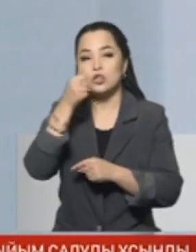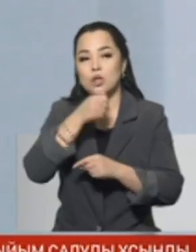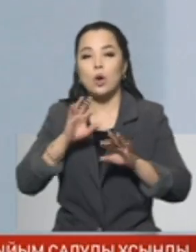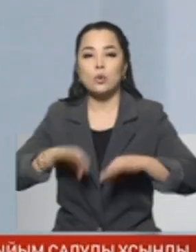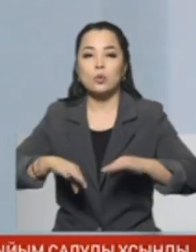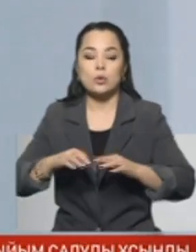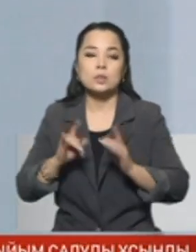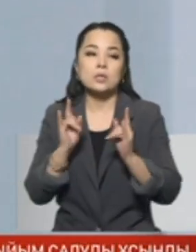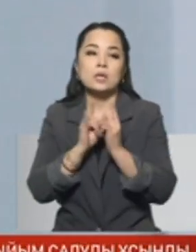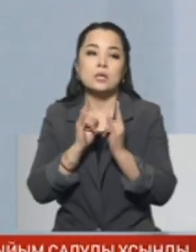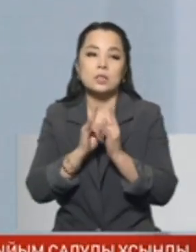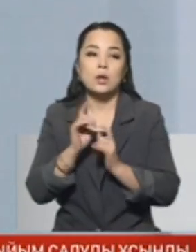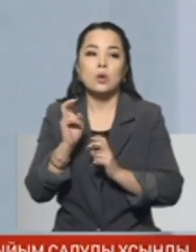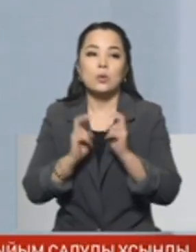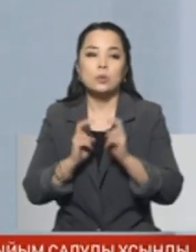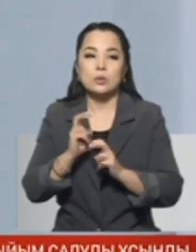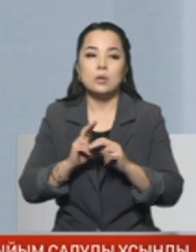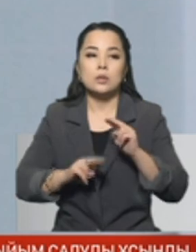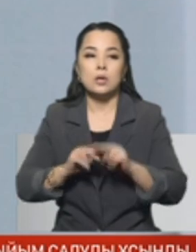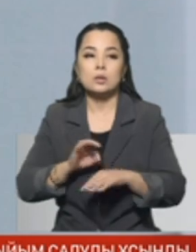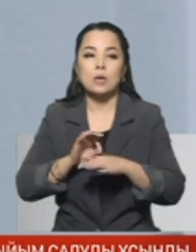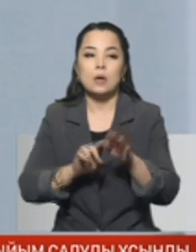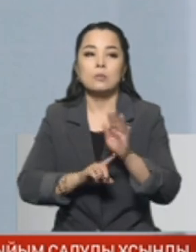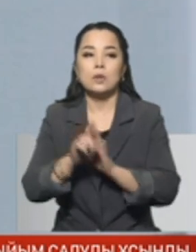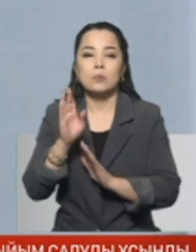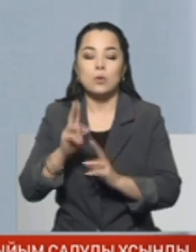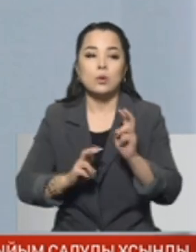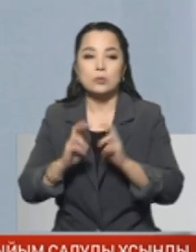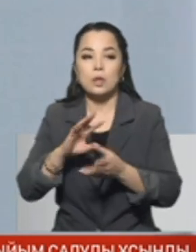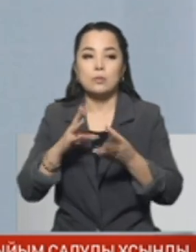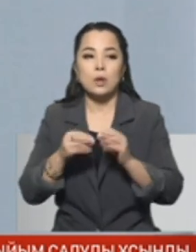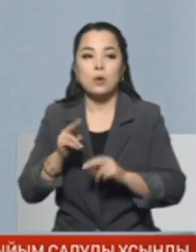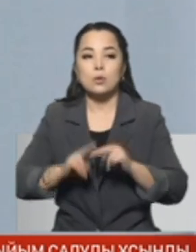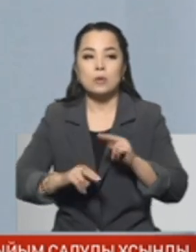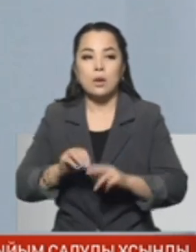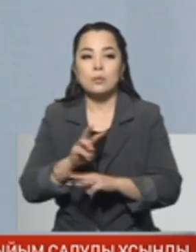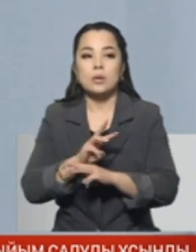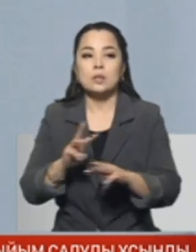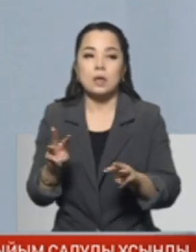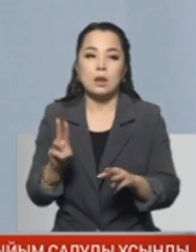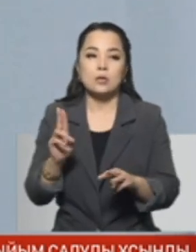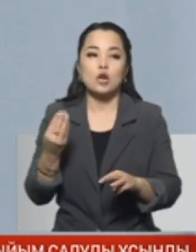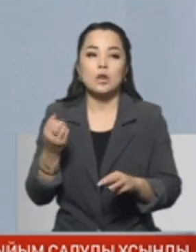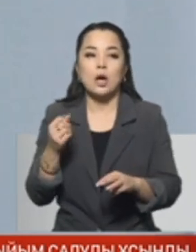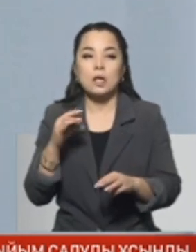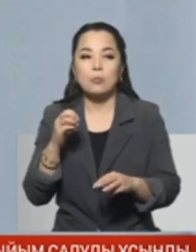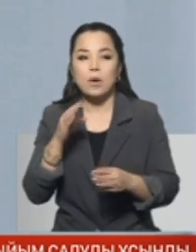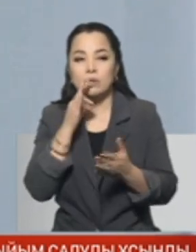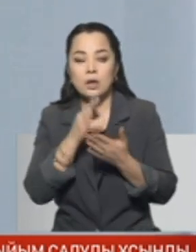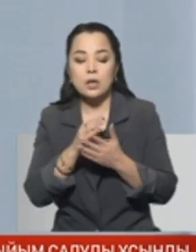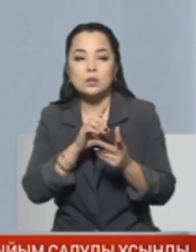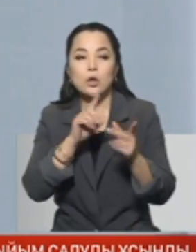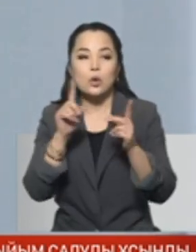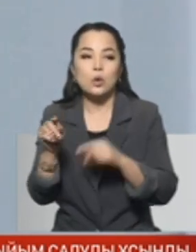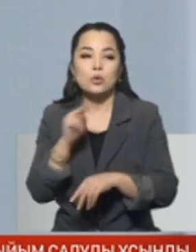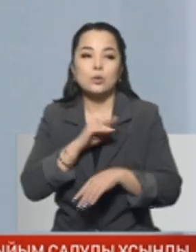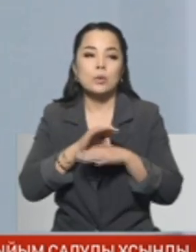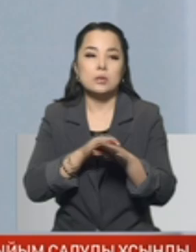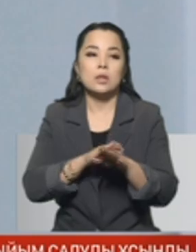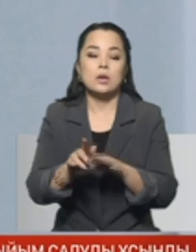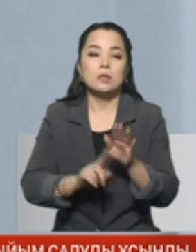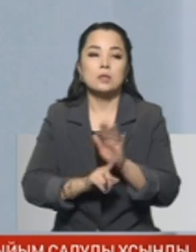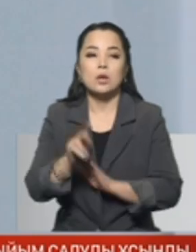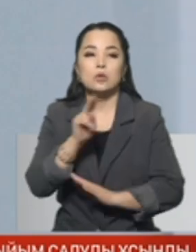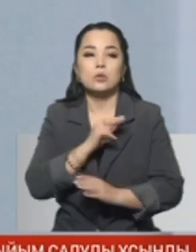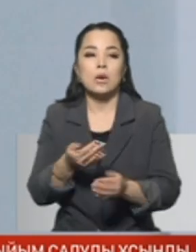көлік терезесін өндіретін кәсіпорынның құрылысы басталады. Өнеркәсіп және құрылыс министрі Қанат Шарлапаев аймаққа жұмыс сапармен келіп, іргелі